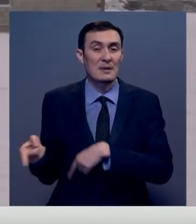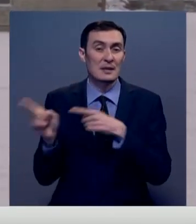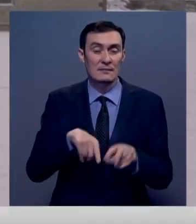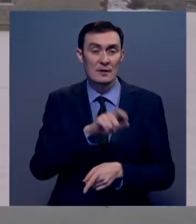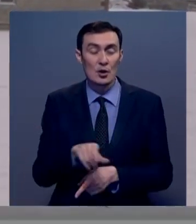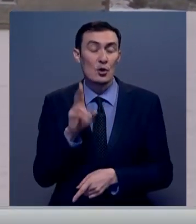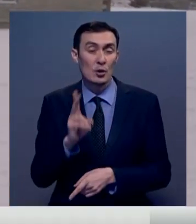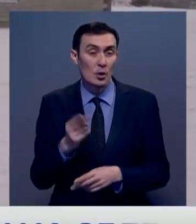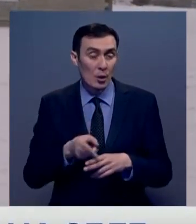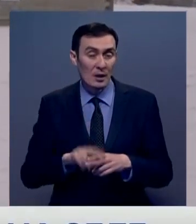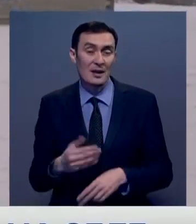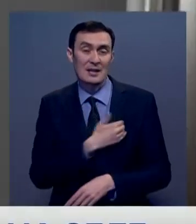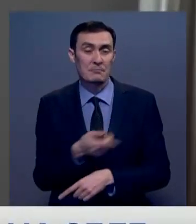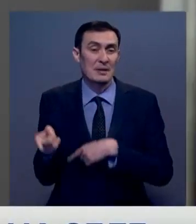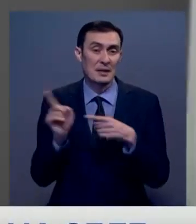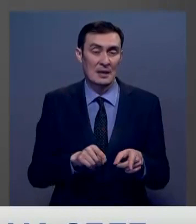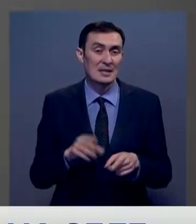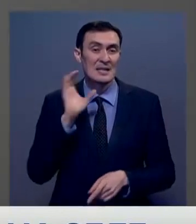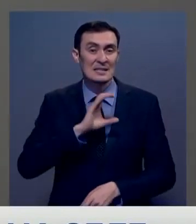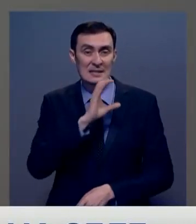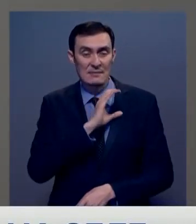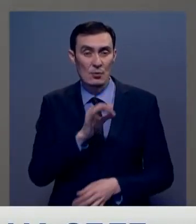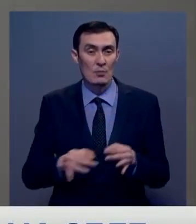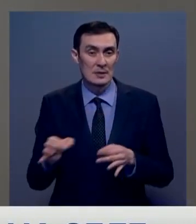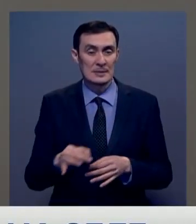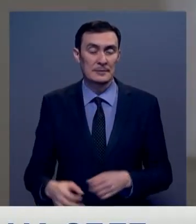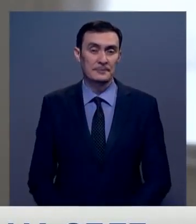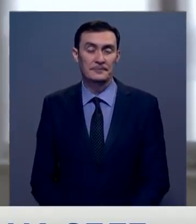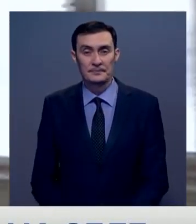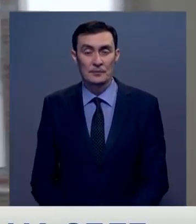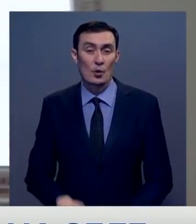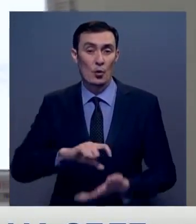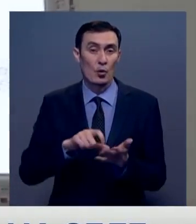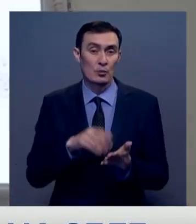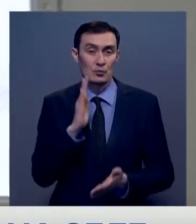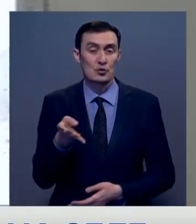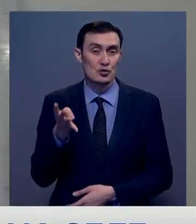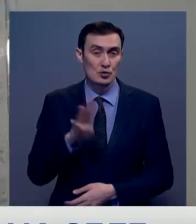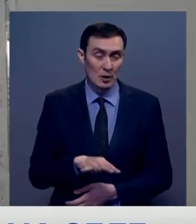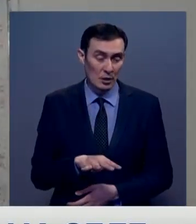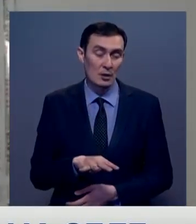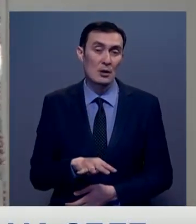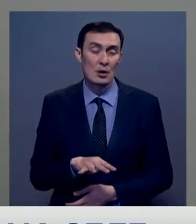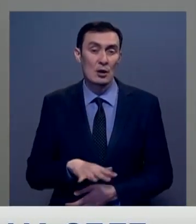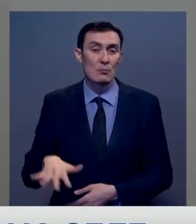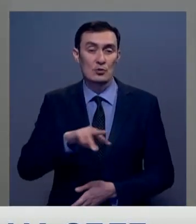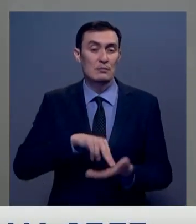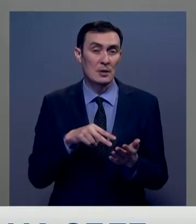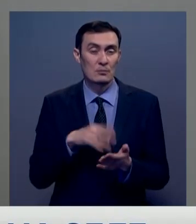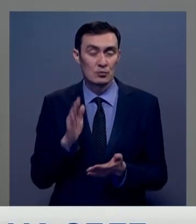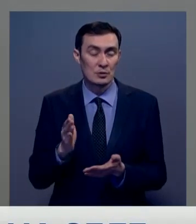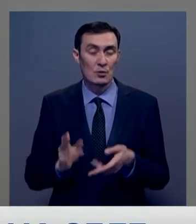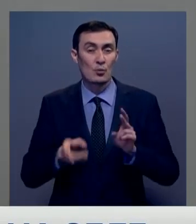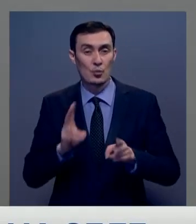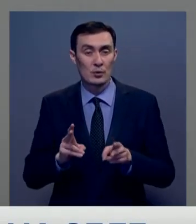страны, которые хотят переселиться на север. Комнат будет 4. Тут почти по плану должна находиться